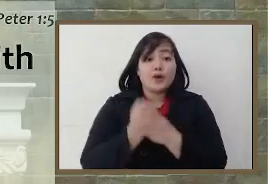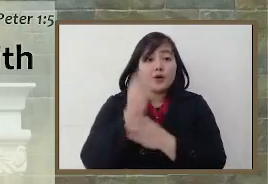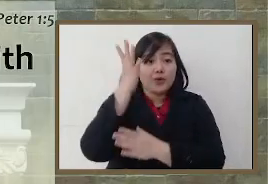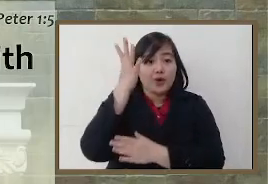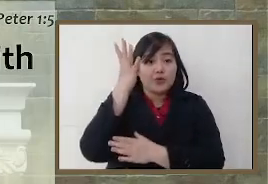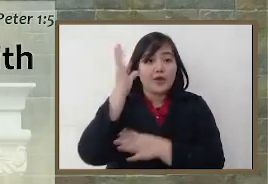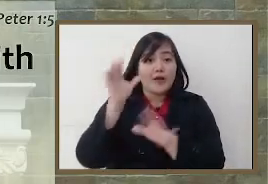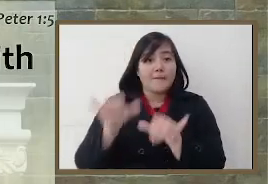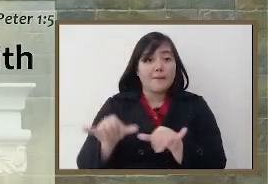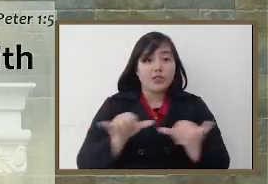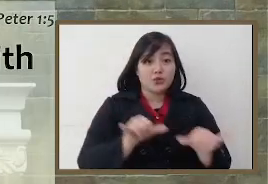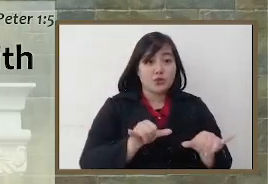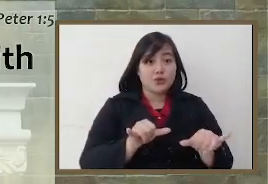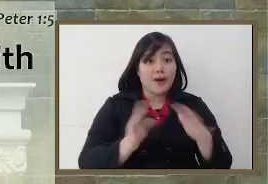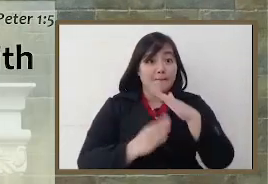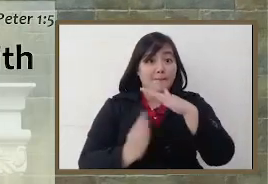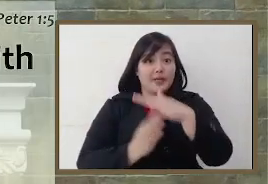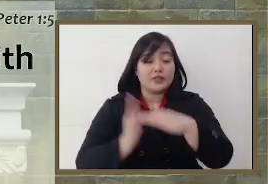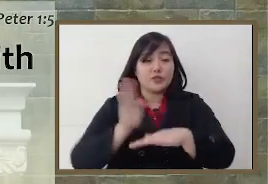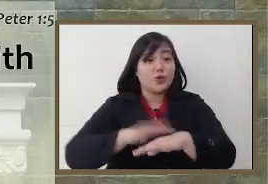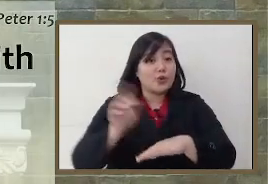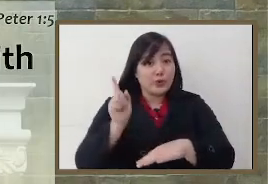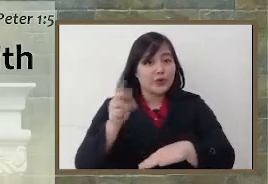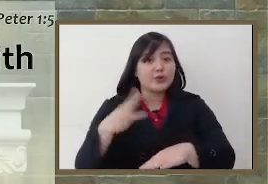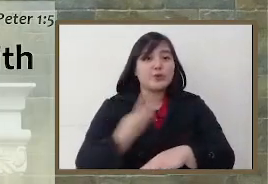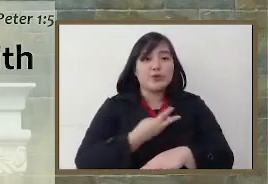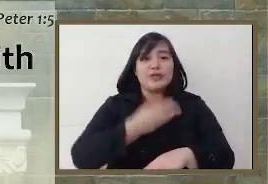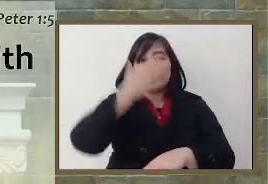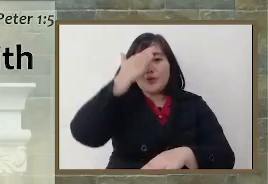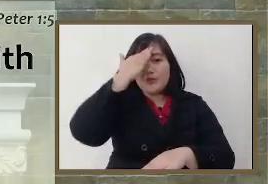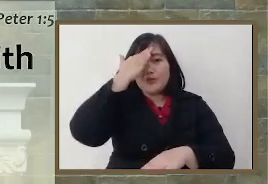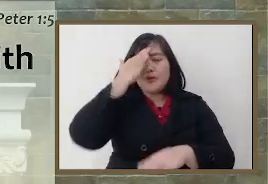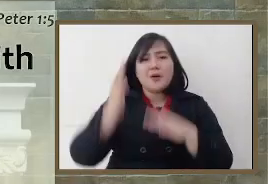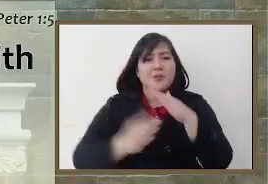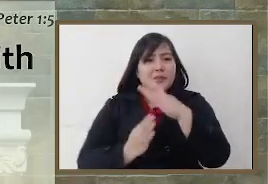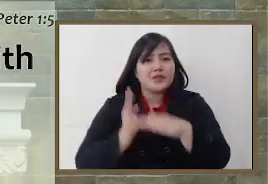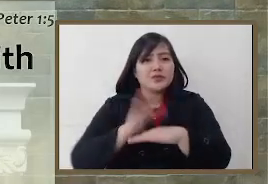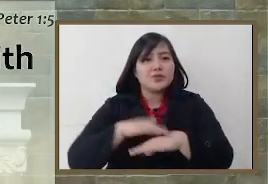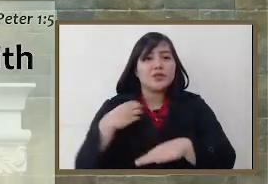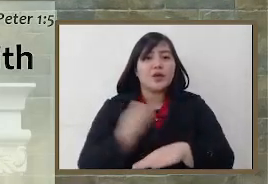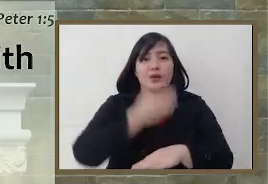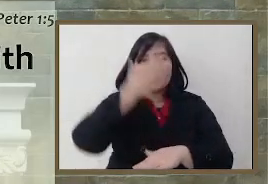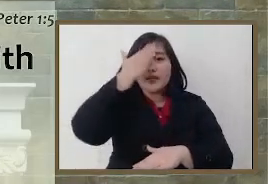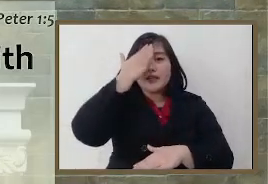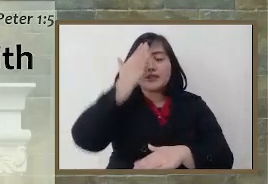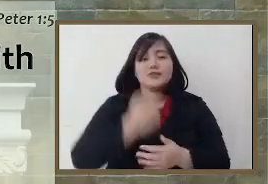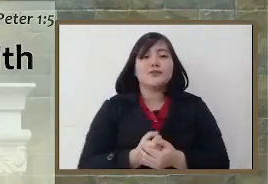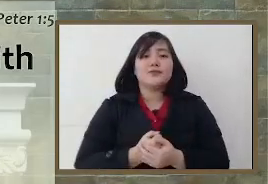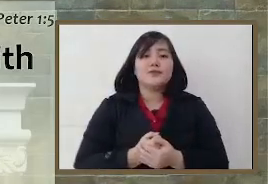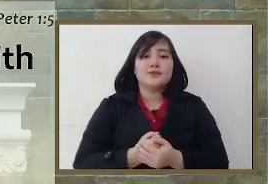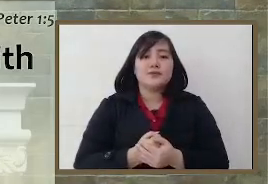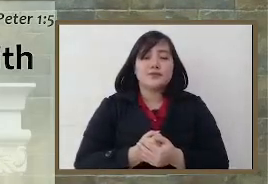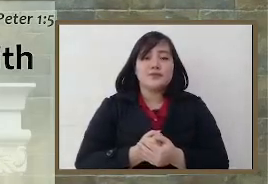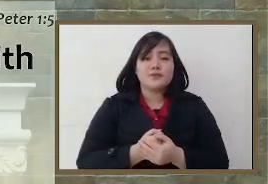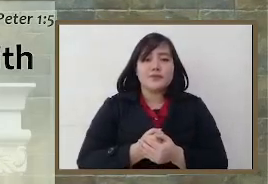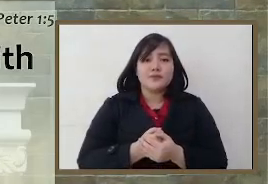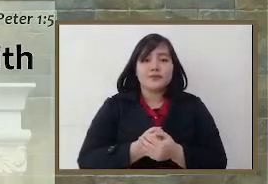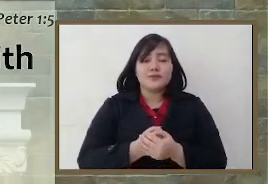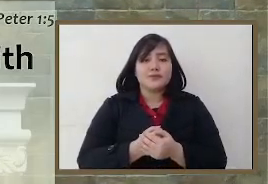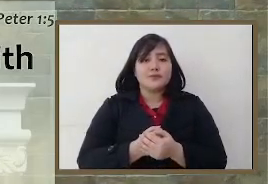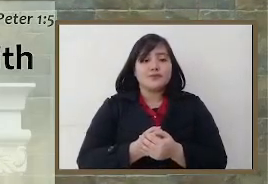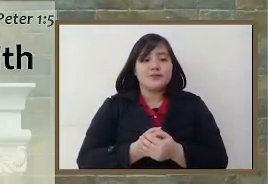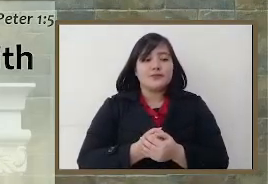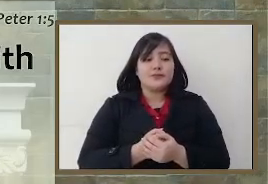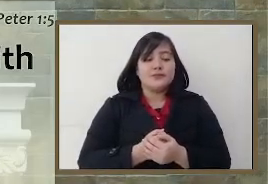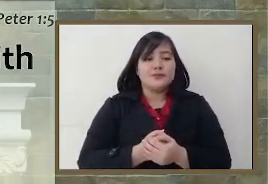ayon sa iyong kalaman. Maliwanag po yan. Come on, talk to me if you can. All right? And so, makikita po